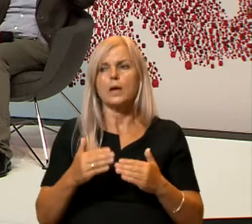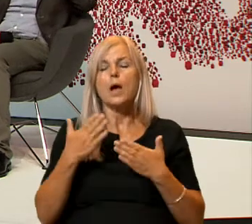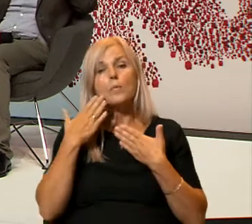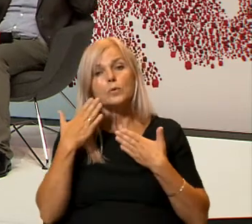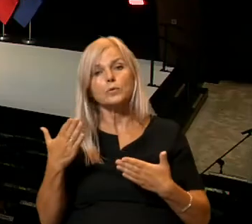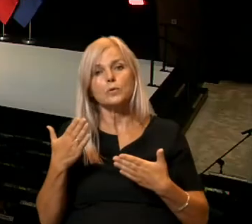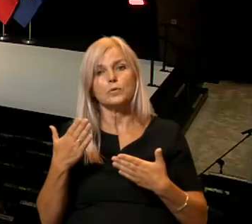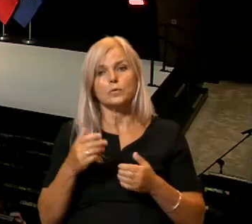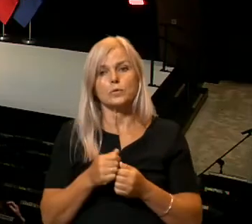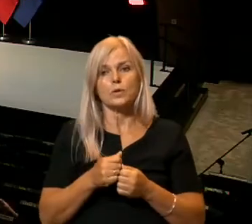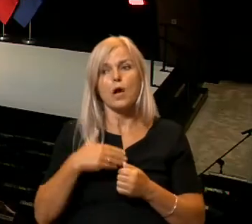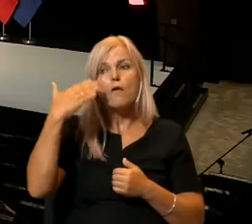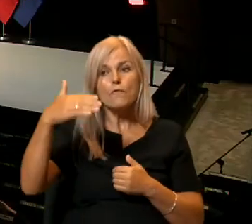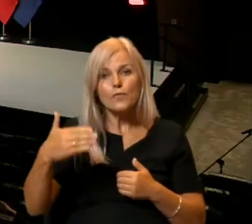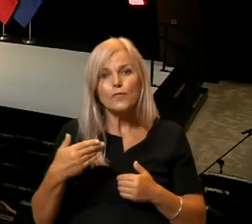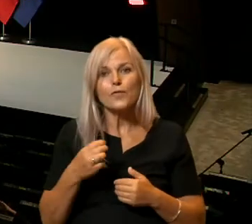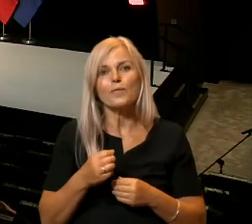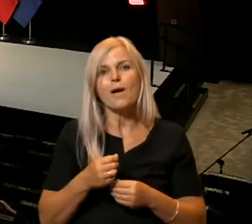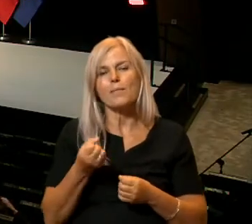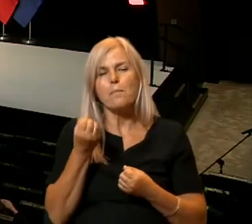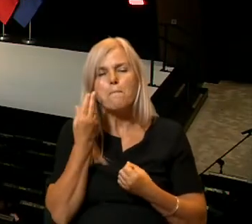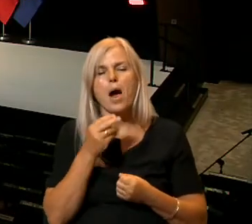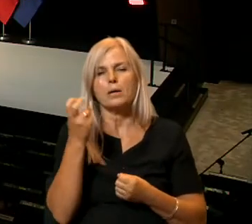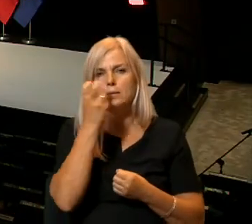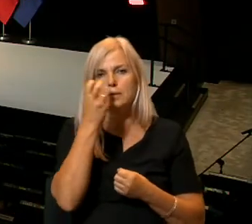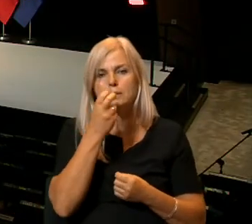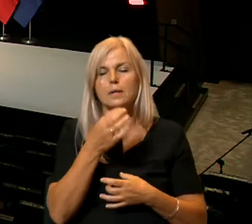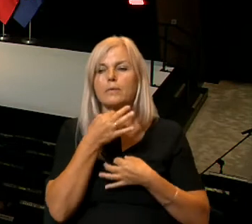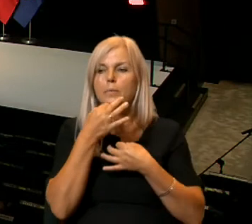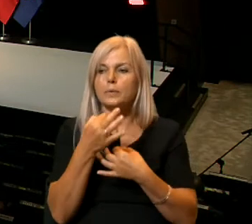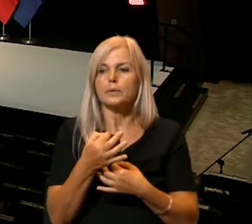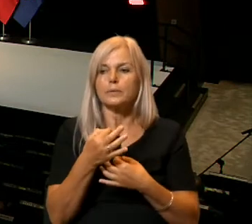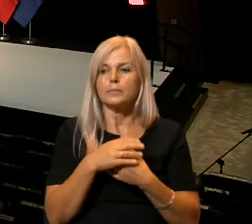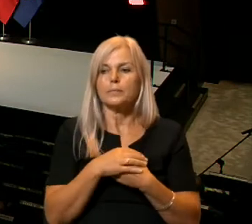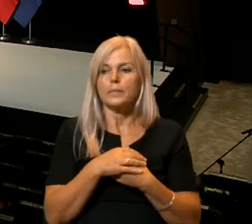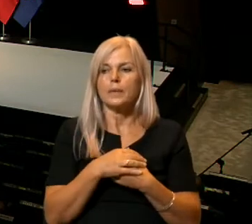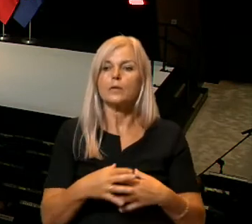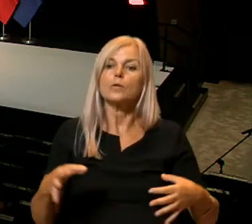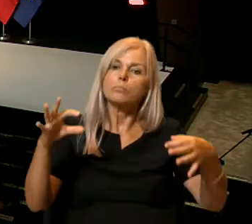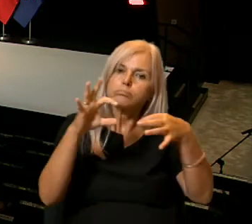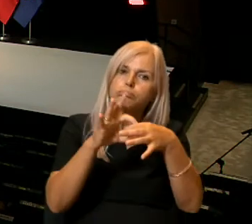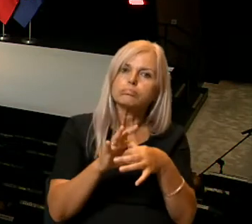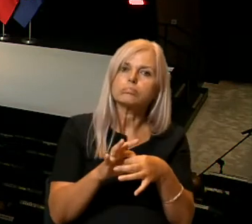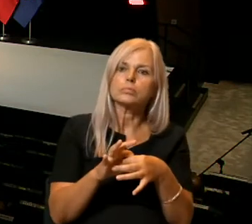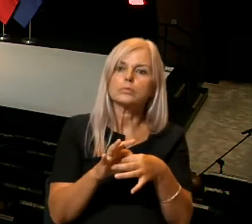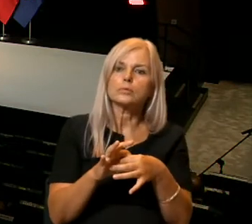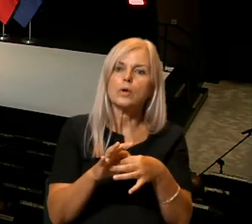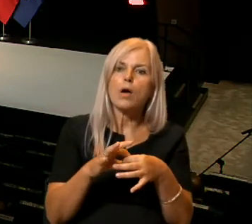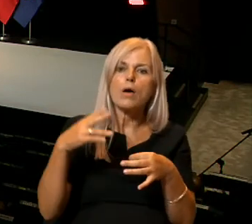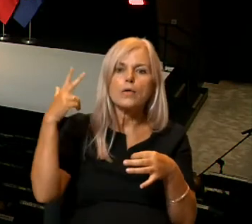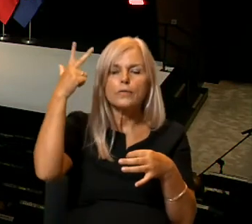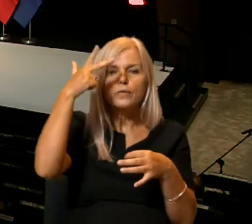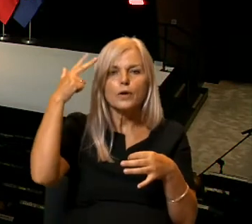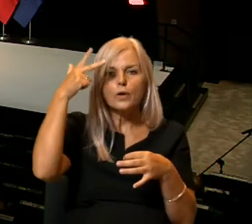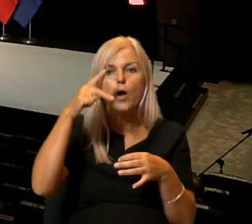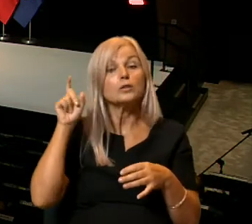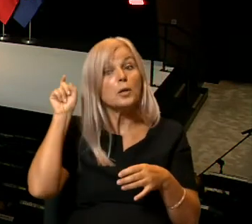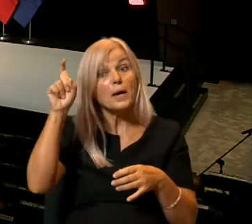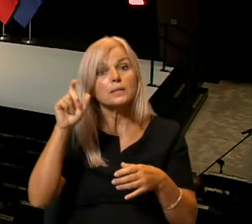niezwykle inspirujący wykład. Mam pytanie, które nawiązuje też do teorii, jakby na to nie patrzeć,